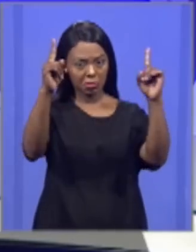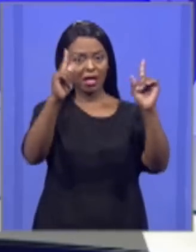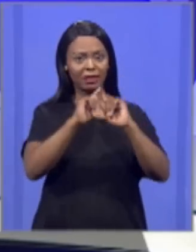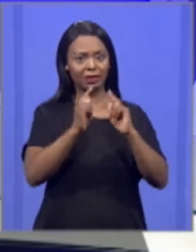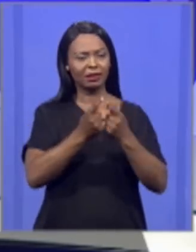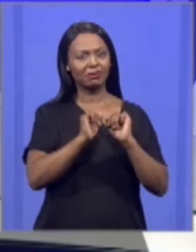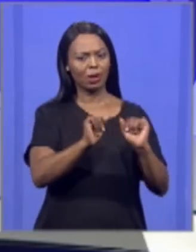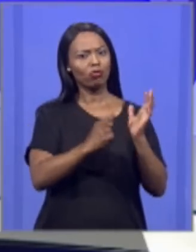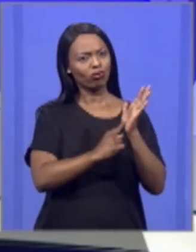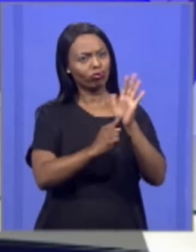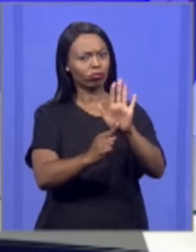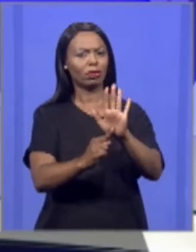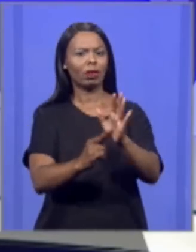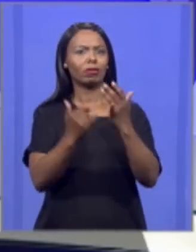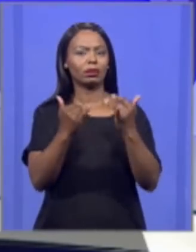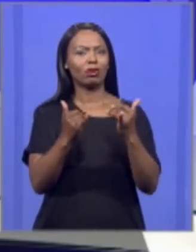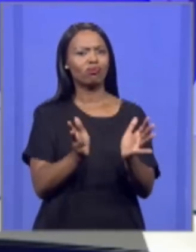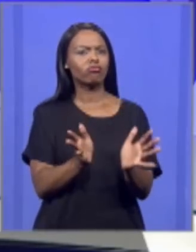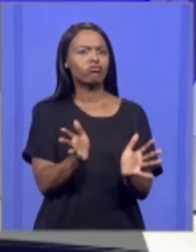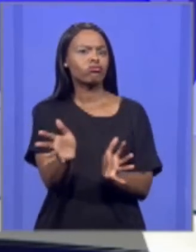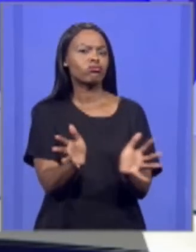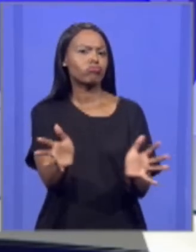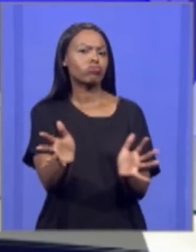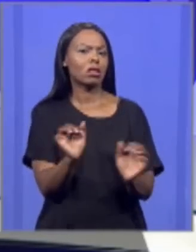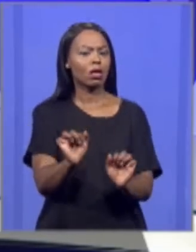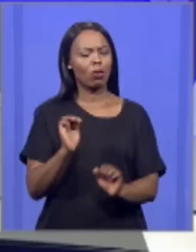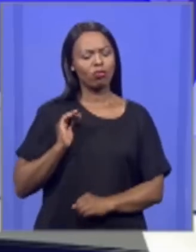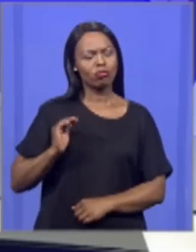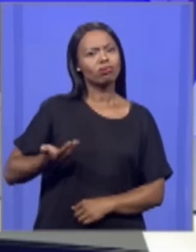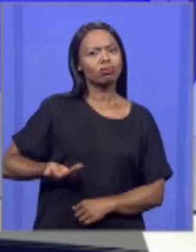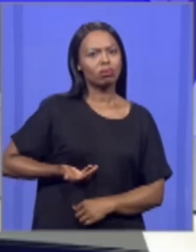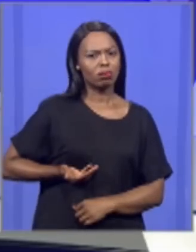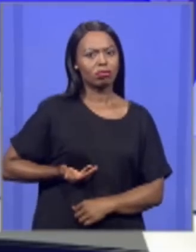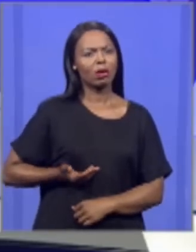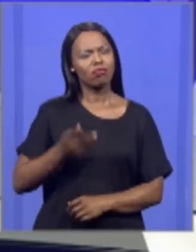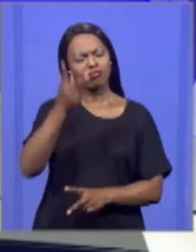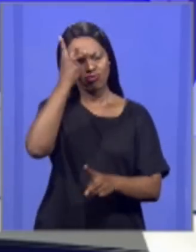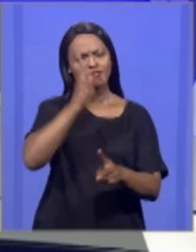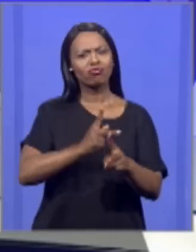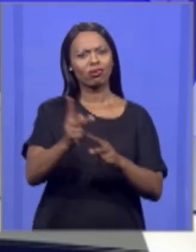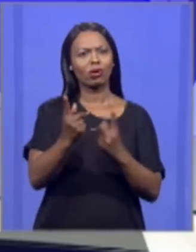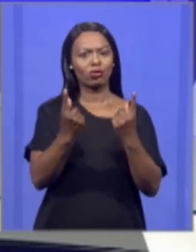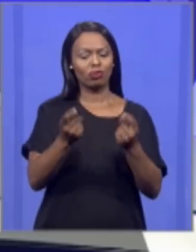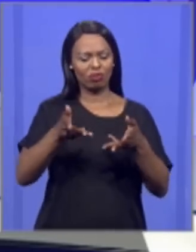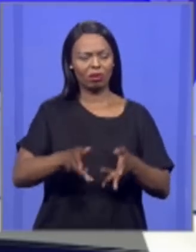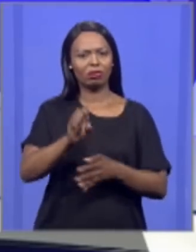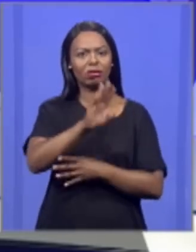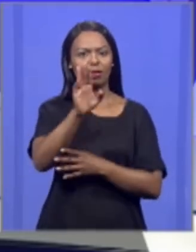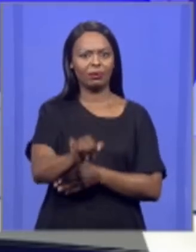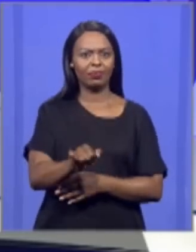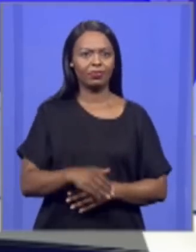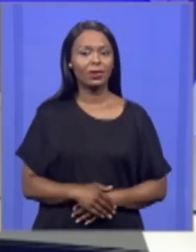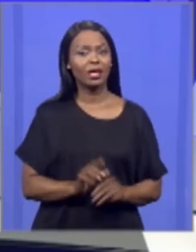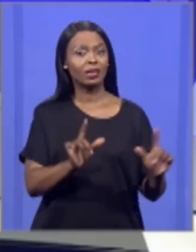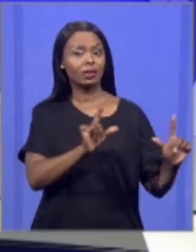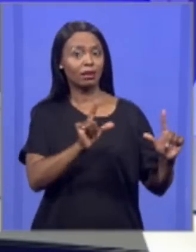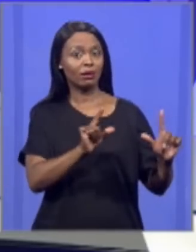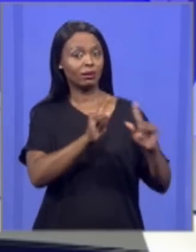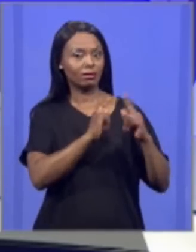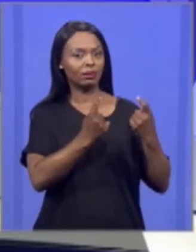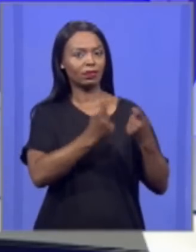ke sešupo sa gore papadi ya kgwele ya basadi e swanetše go ba ya seprofessionale ka Afrika Borwa. Sundowns